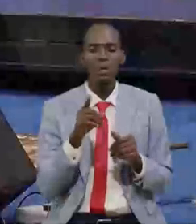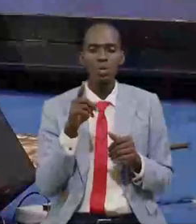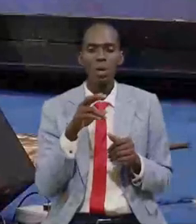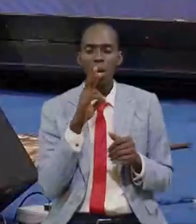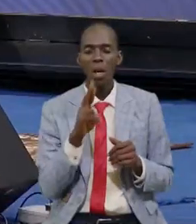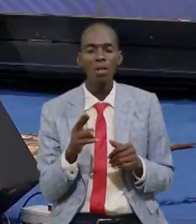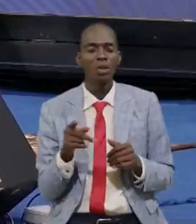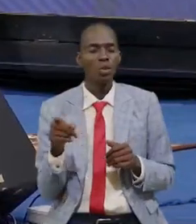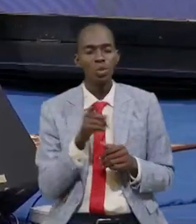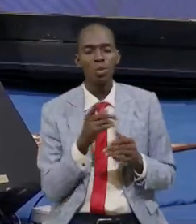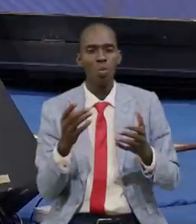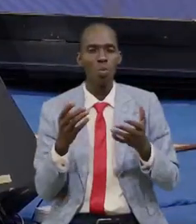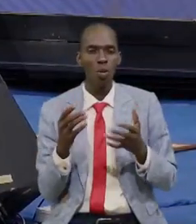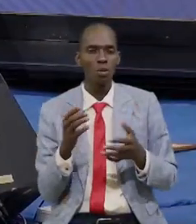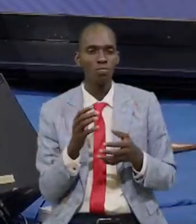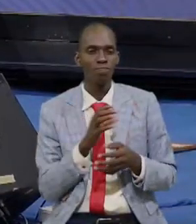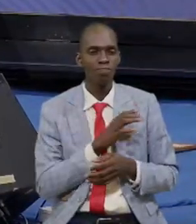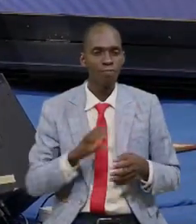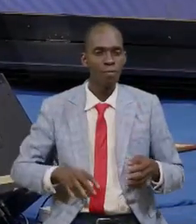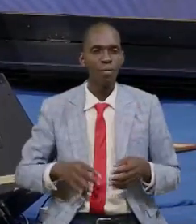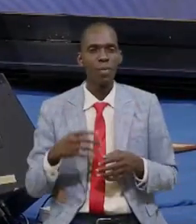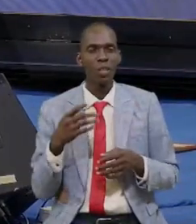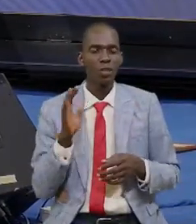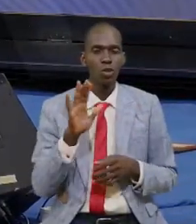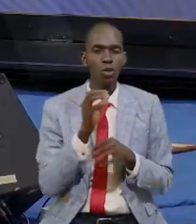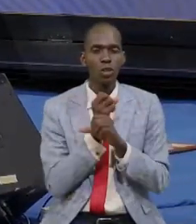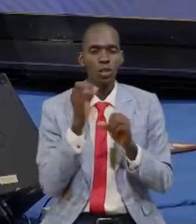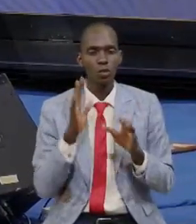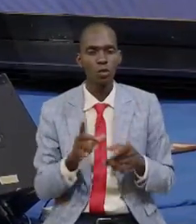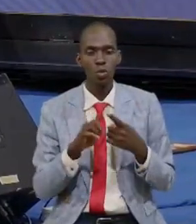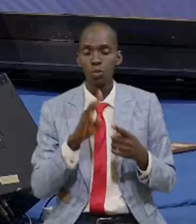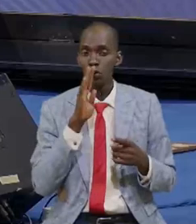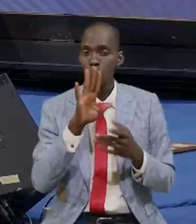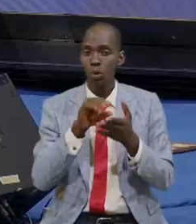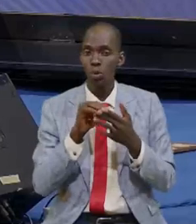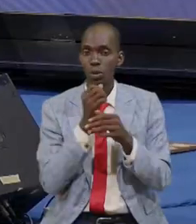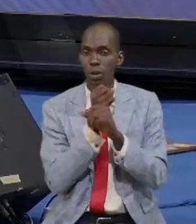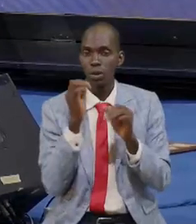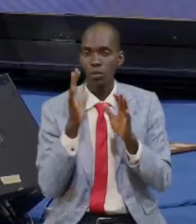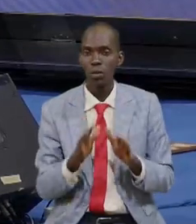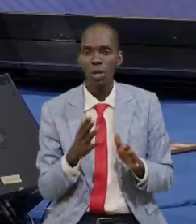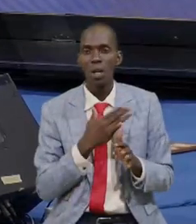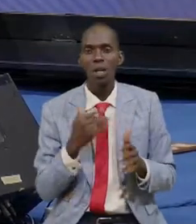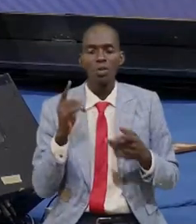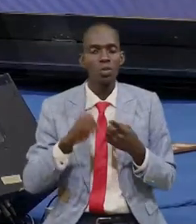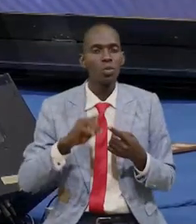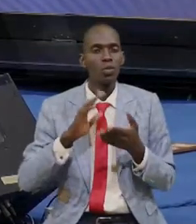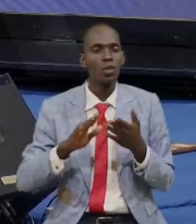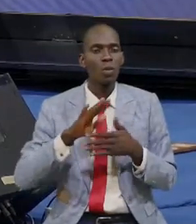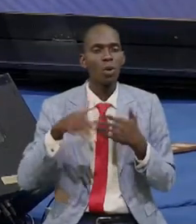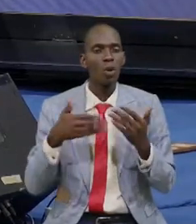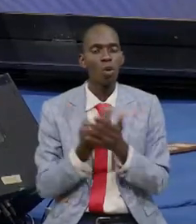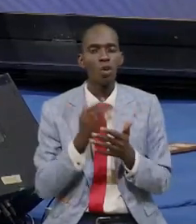soyez, vous voulez avoir Christ, le Sauveur. Vous voulez qu'il soit votre Sauveur, qu'il pardonne tous